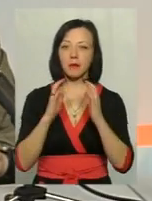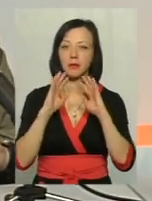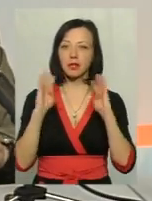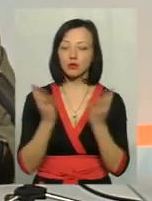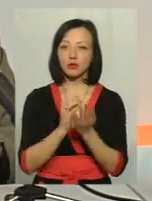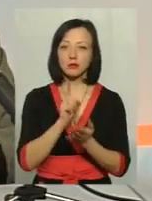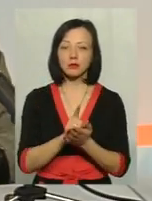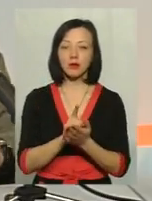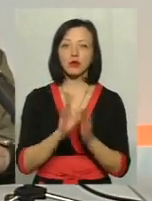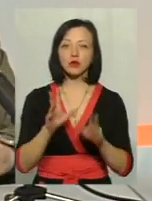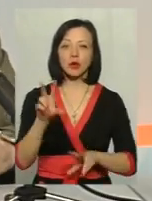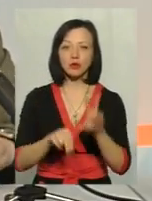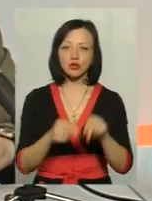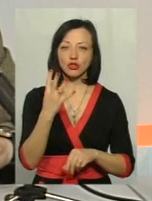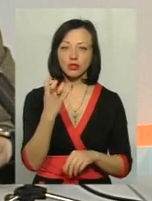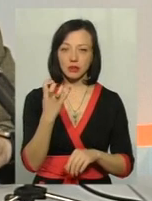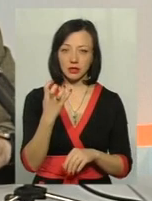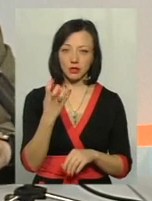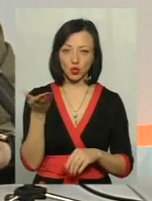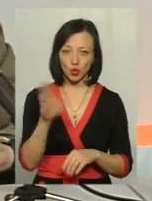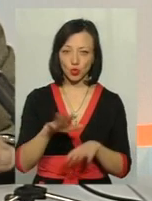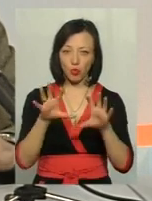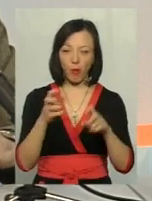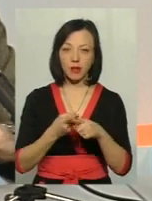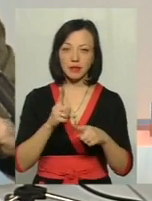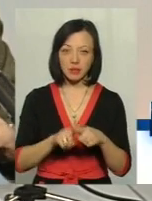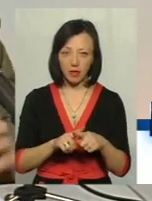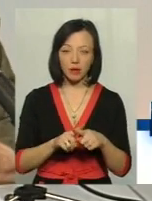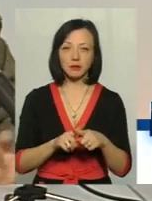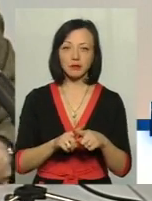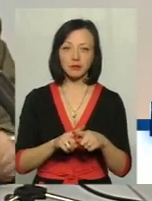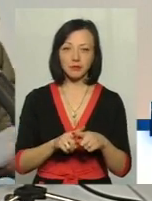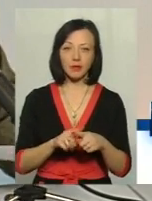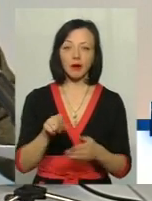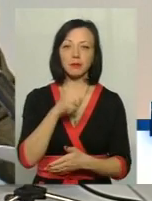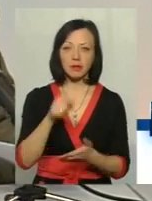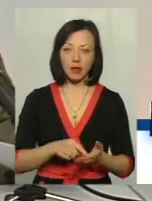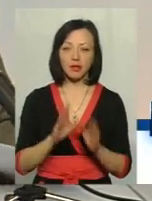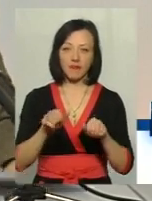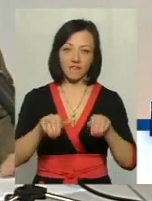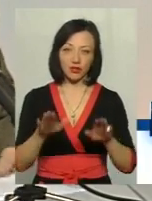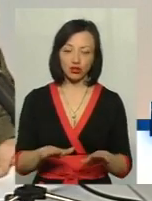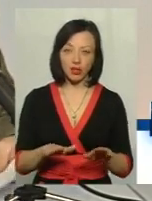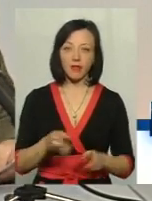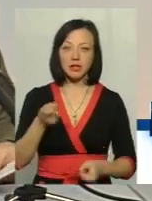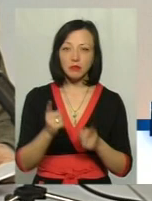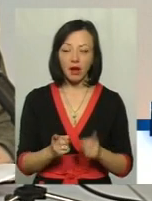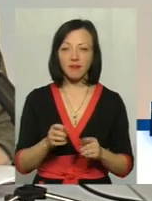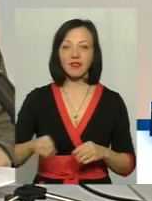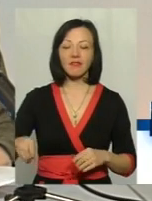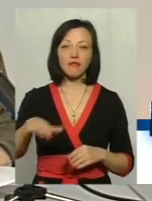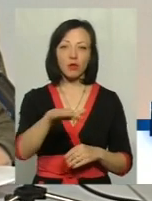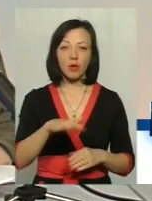створений, має бути розрахований на 400 собак. І це в великій мірі це питання вирішить. Насправді в